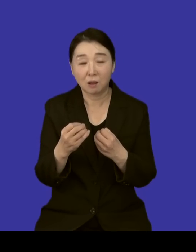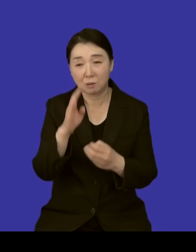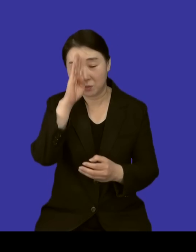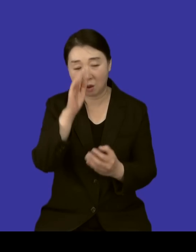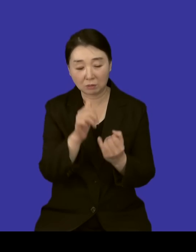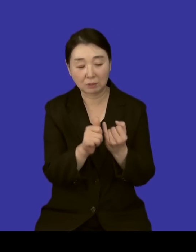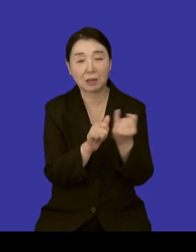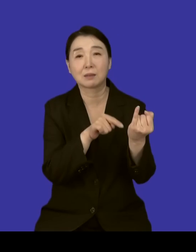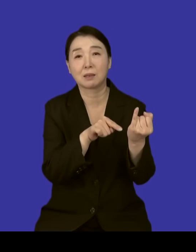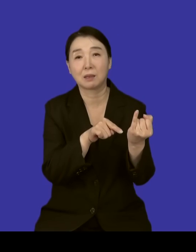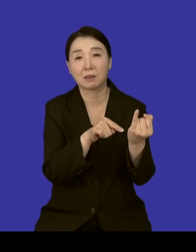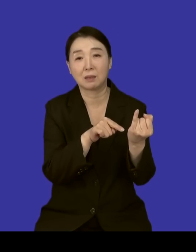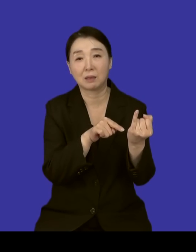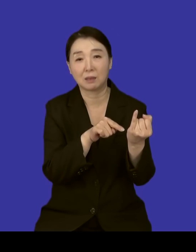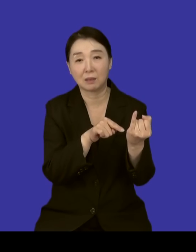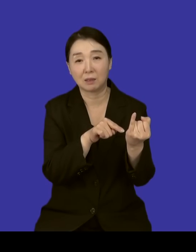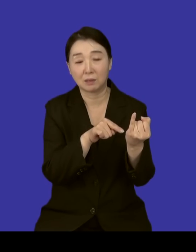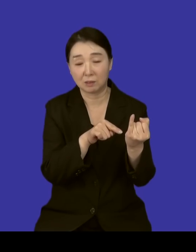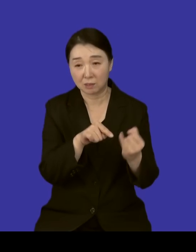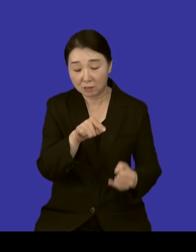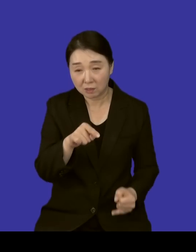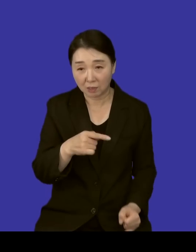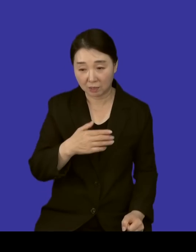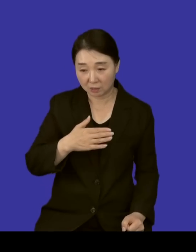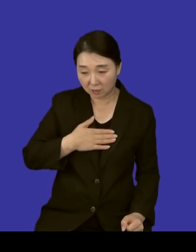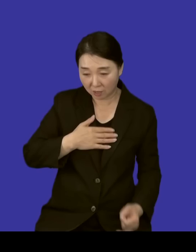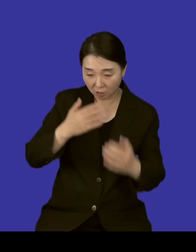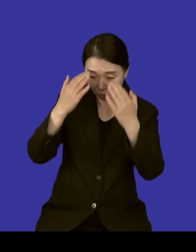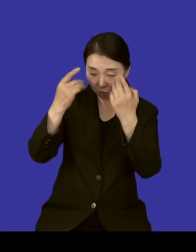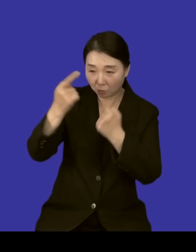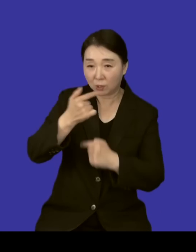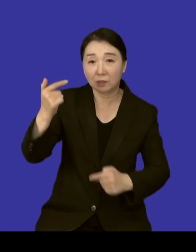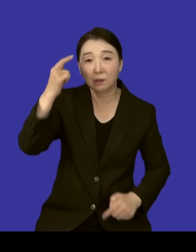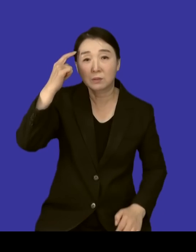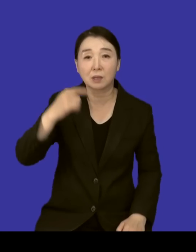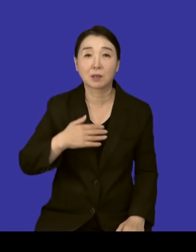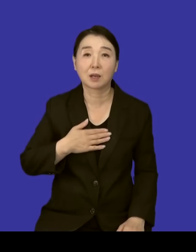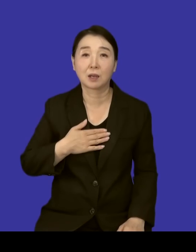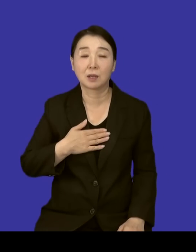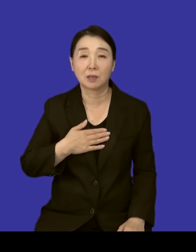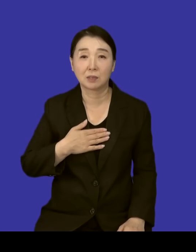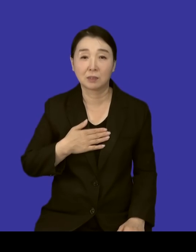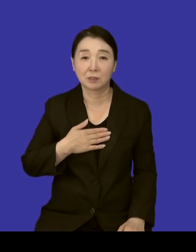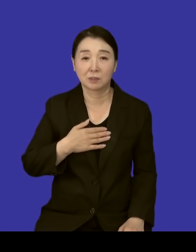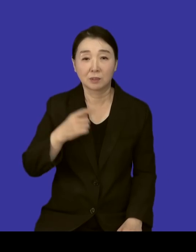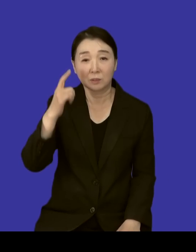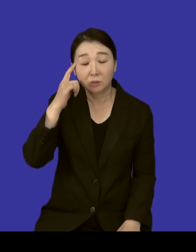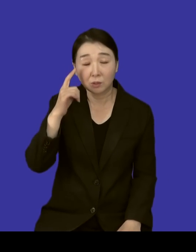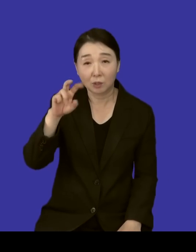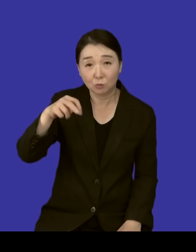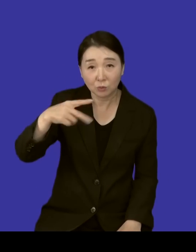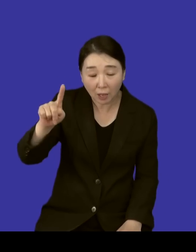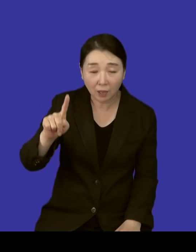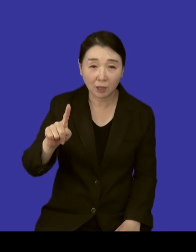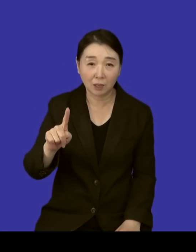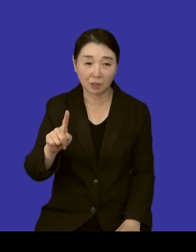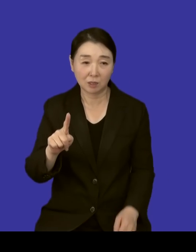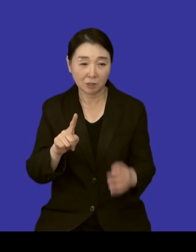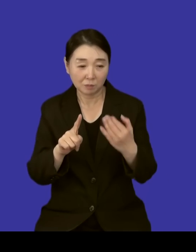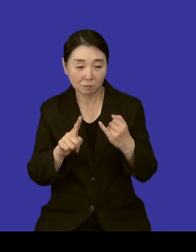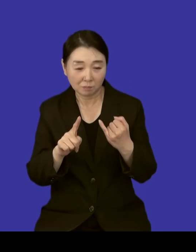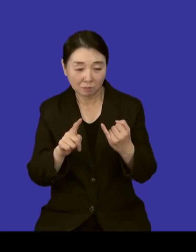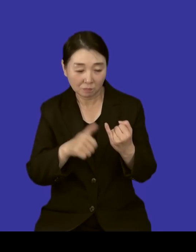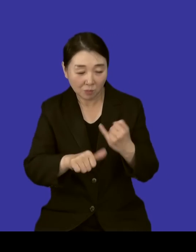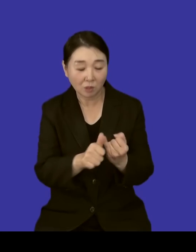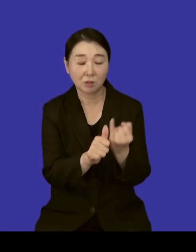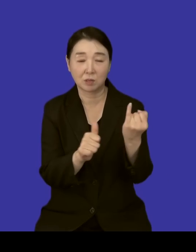그러니까 내 죄가 고난보다 크다고 생각하니까 예. 이 뭐 유다하고 저 며느리하고 동침한 얘기도 성경에 있는데 네.